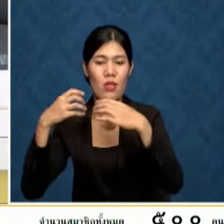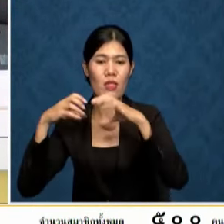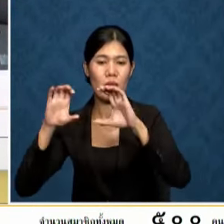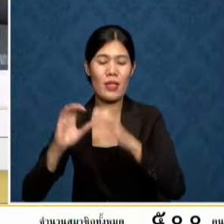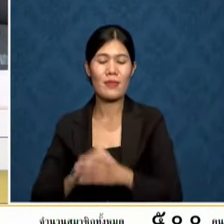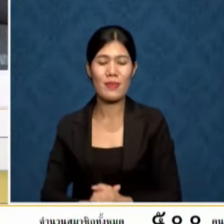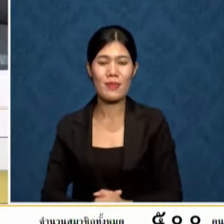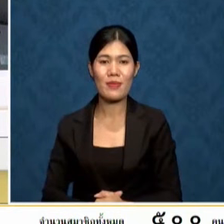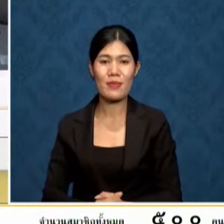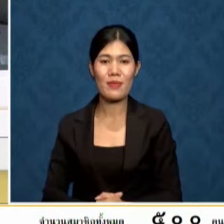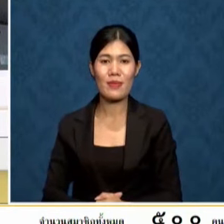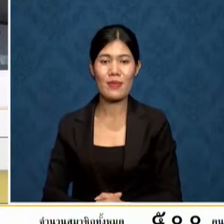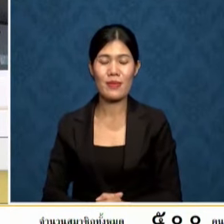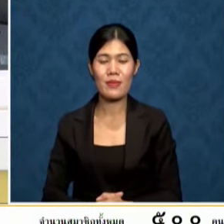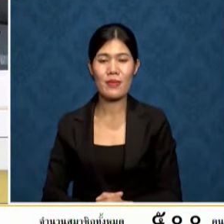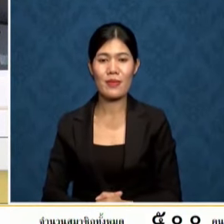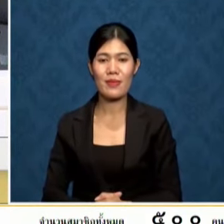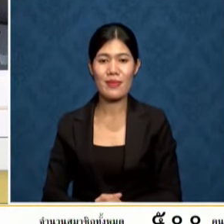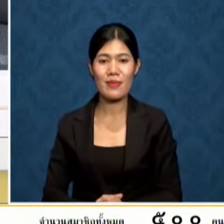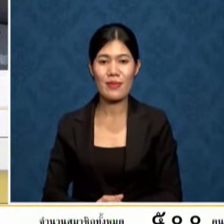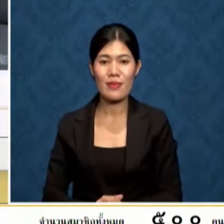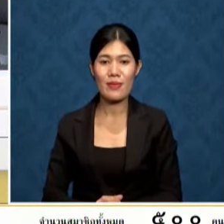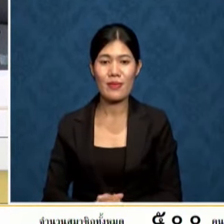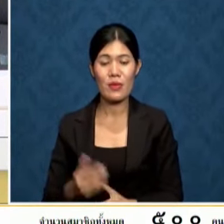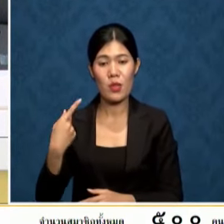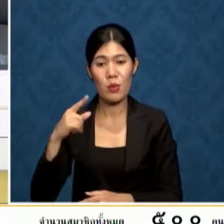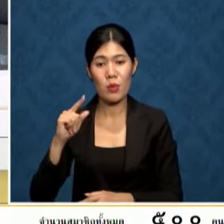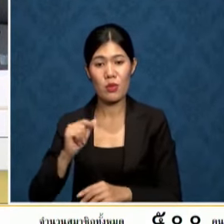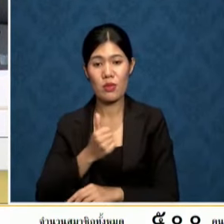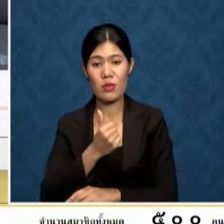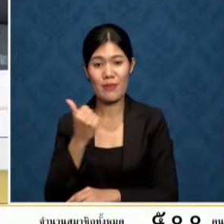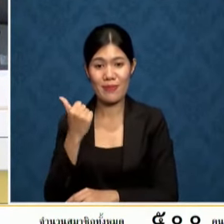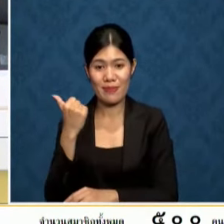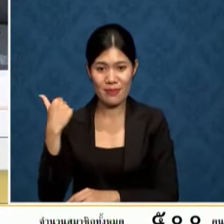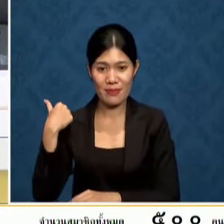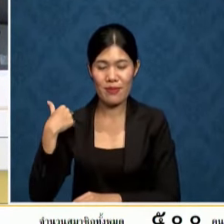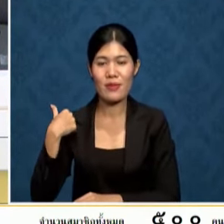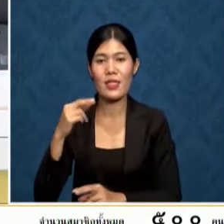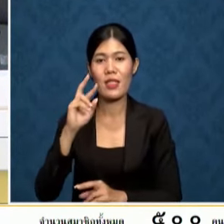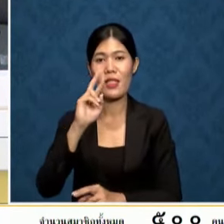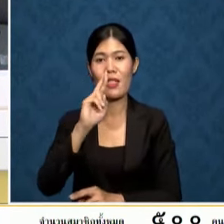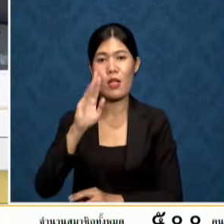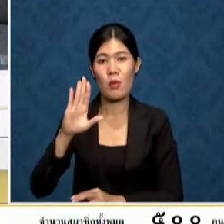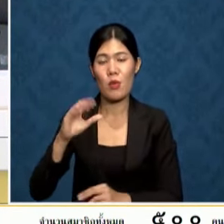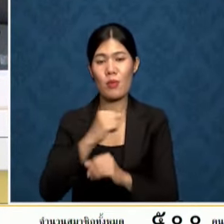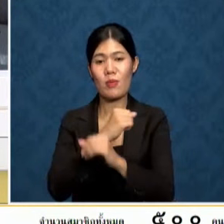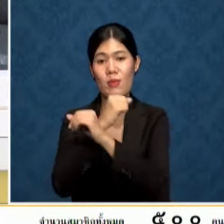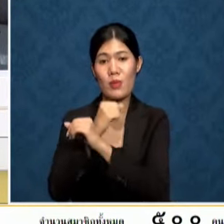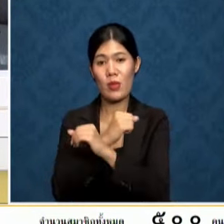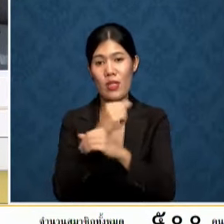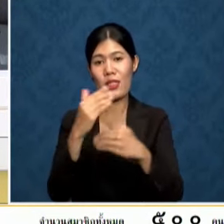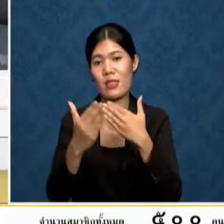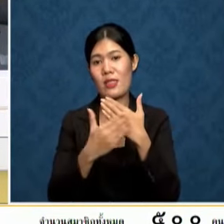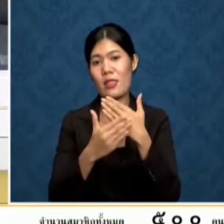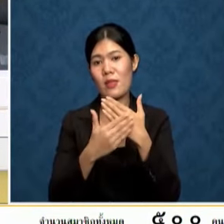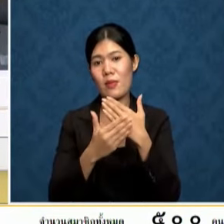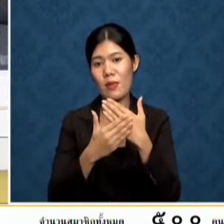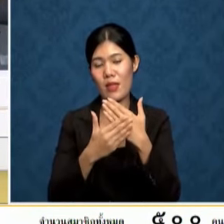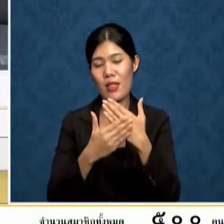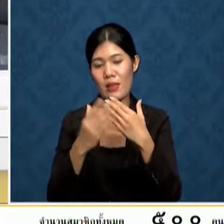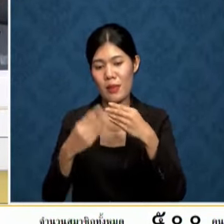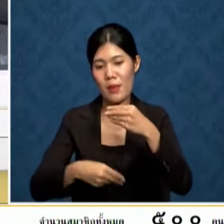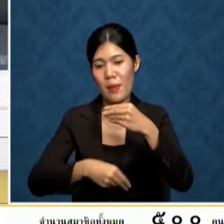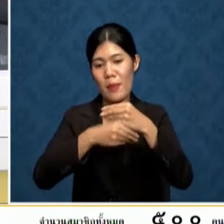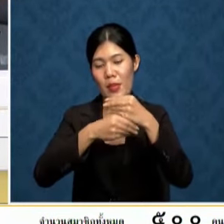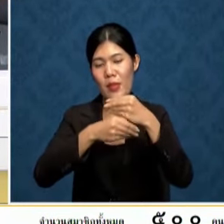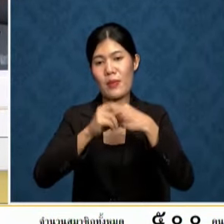ด้วยนอกจากนี้ยังไม่ได้พูดถึงประโยชน์อื่นๆยกตัวอย่างเช่นระบบการป้องกันเตือนภัยสาธารณะซึ่งสามารถบรรจุเข้ามาได้ใน